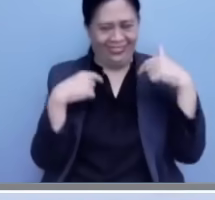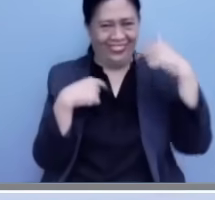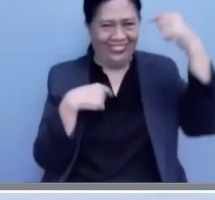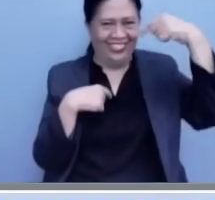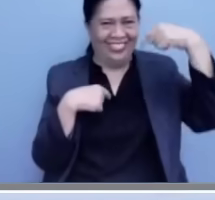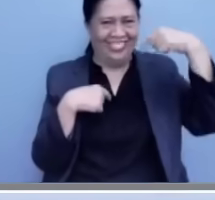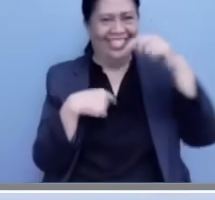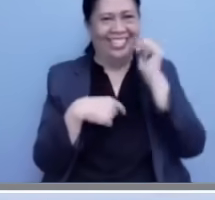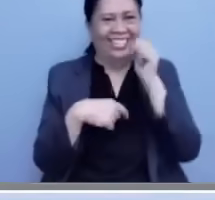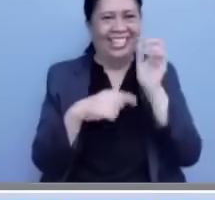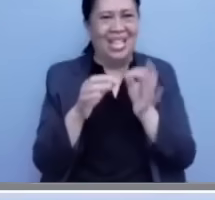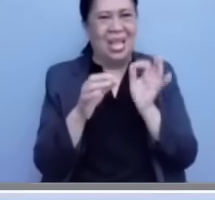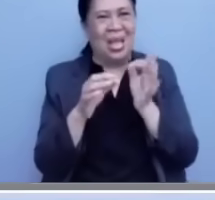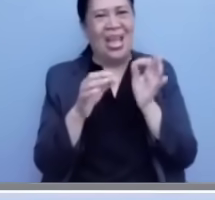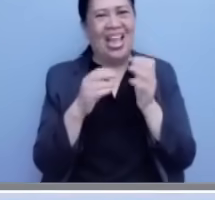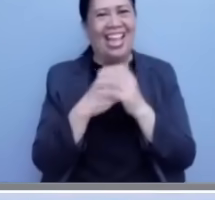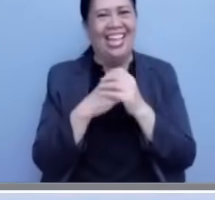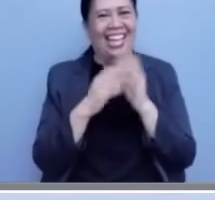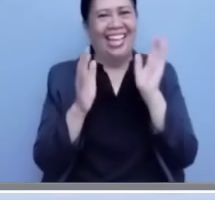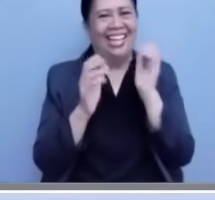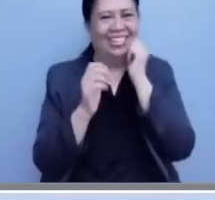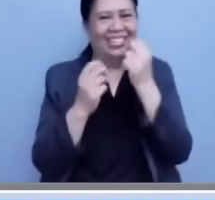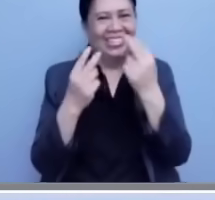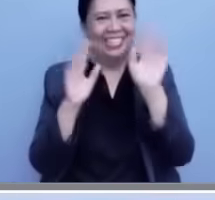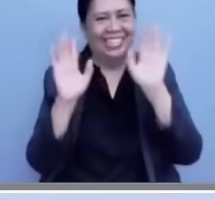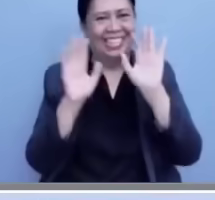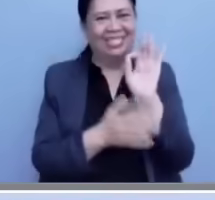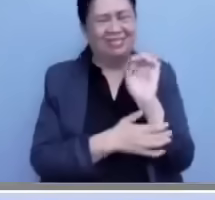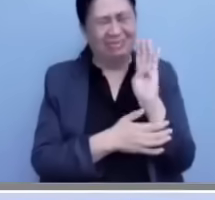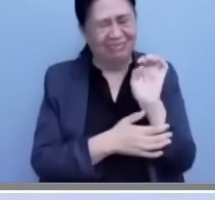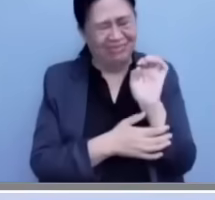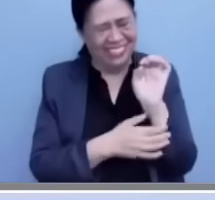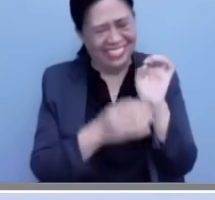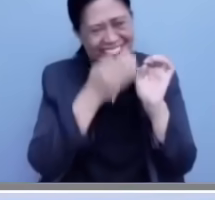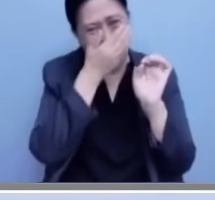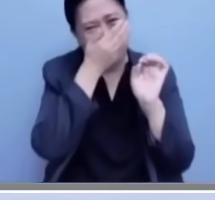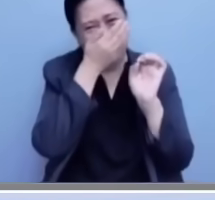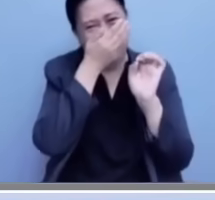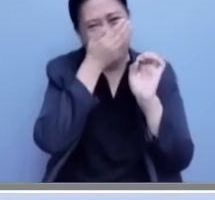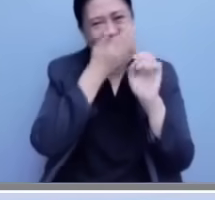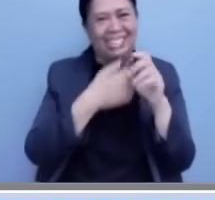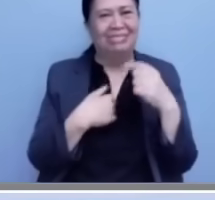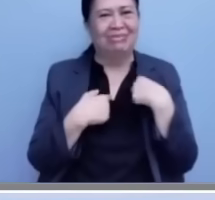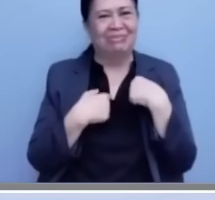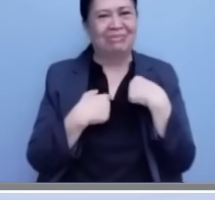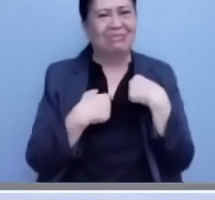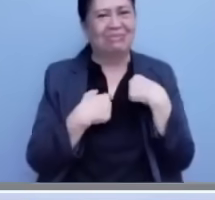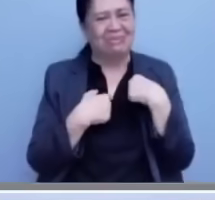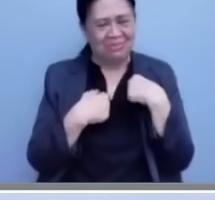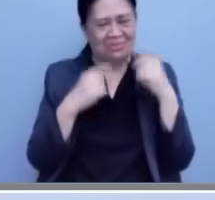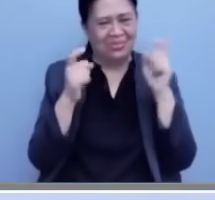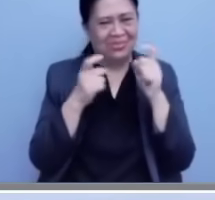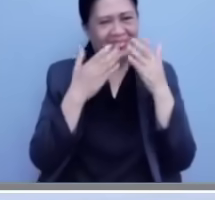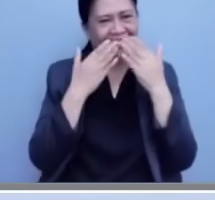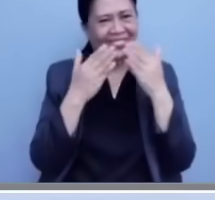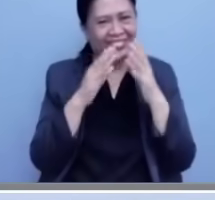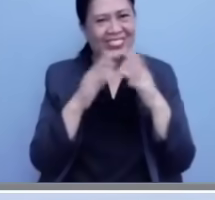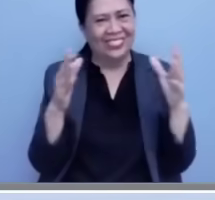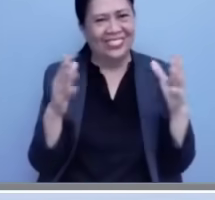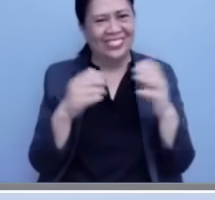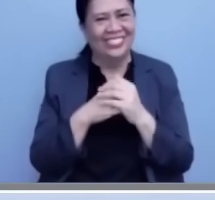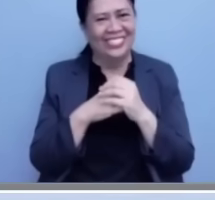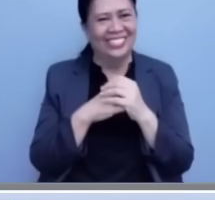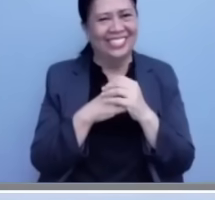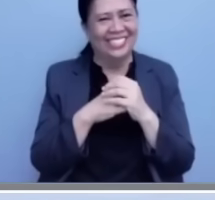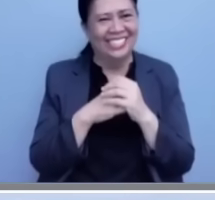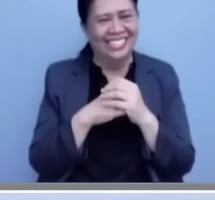palagi. Ay, siya nakikita. Hi, Febe. Natawa tuloy siya. Maraming salamat, Michael V.